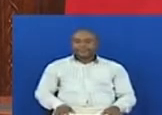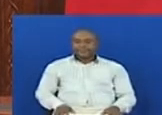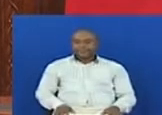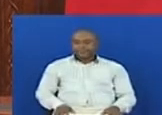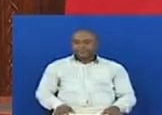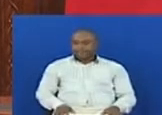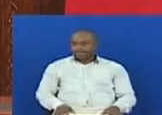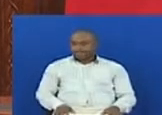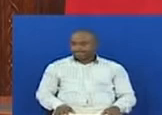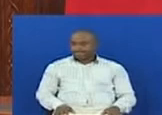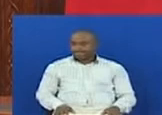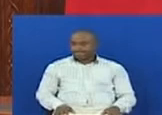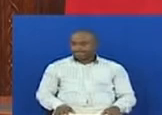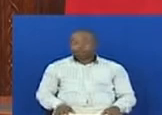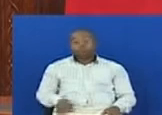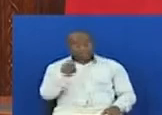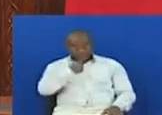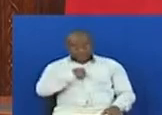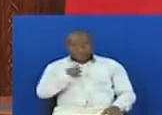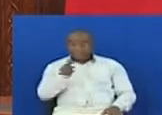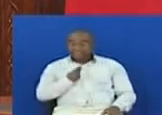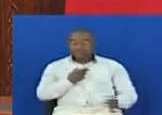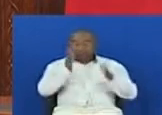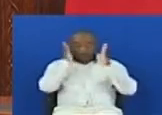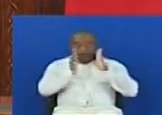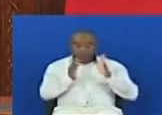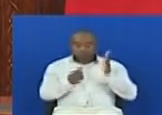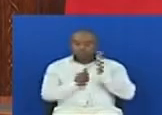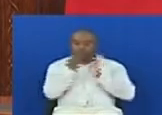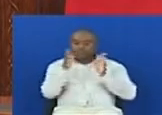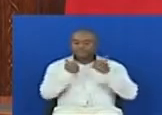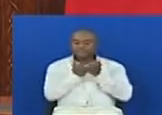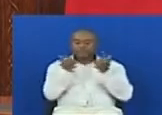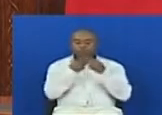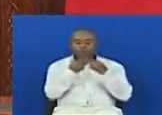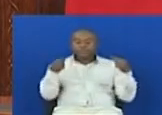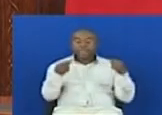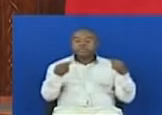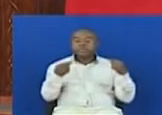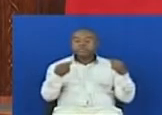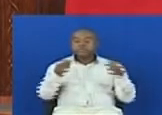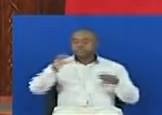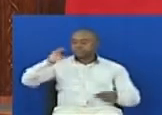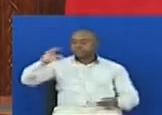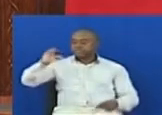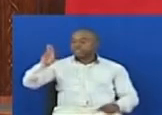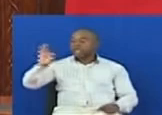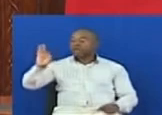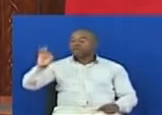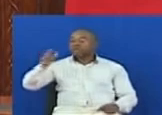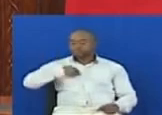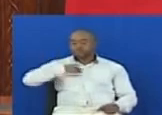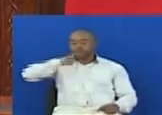Mimi nazungumzia kama mbunge mpinzani, lakini penye ukweli sitakuwa mnafiki, nimeshindwa.